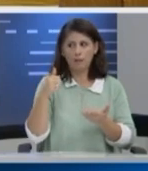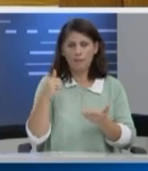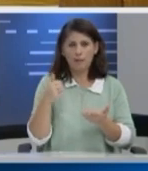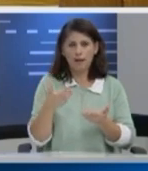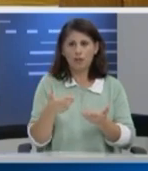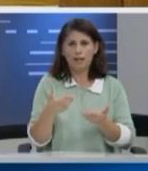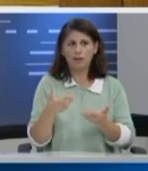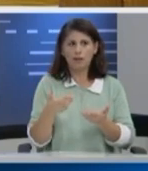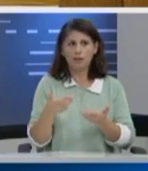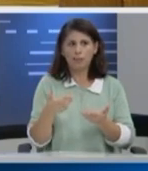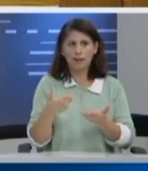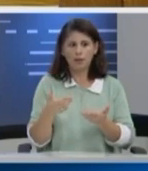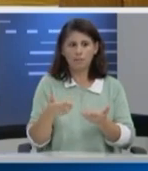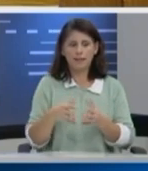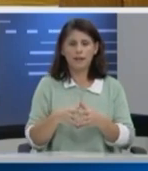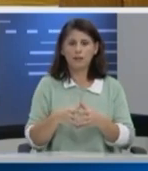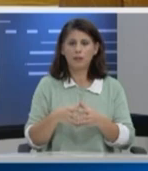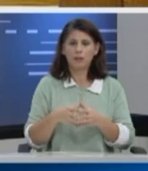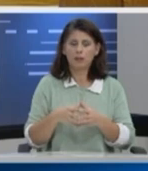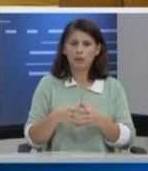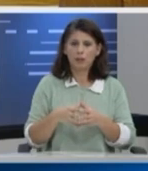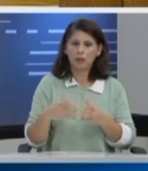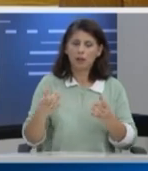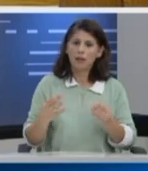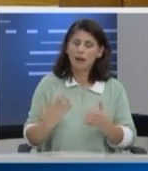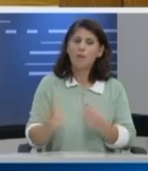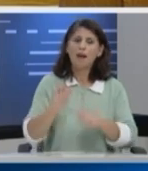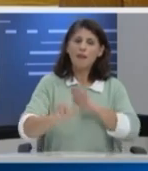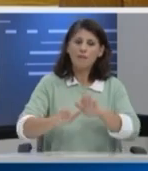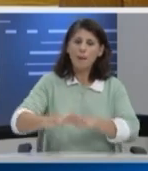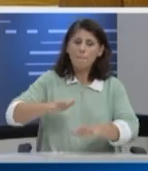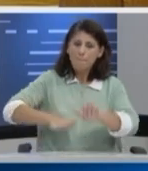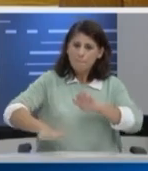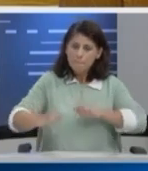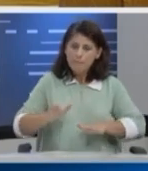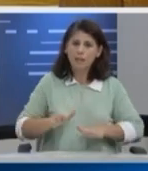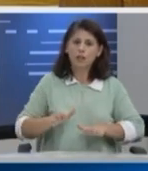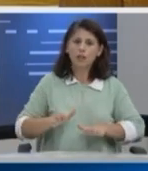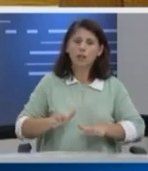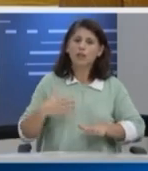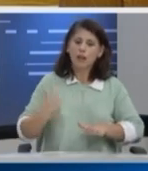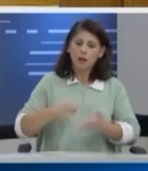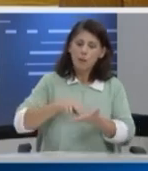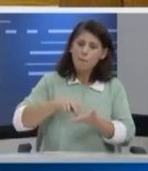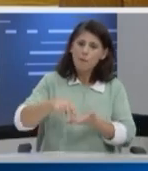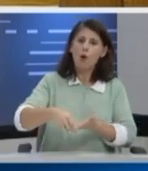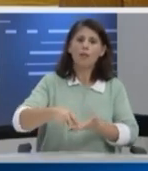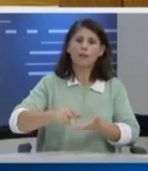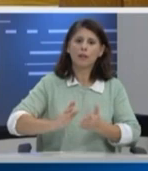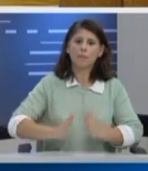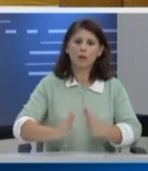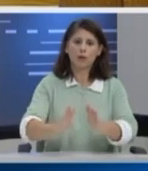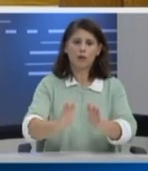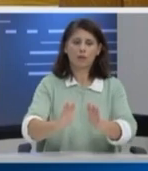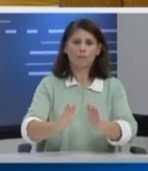όταν αναγκαστήκαμε να κάνουμε ένα βήμα πίσω για να έχουμε σήμερα πόδια να περπατάμε και